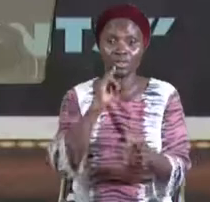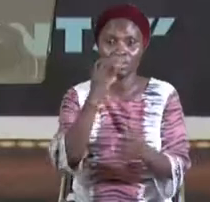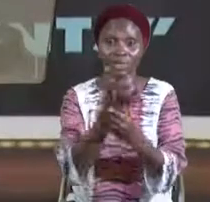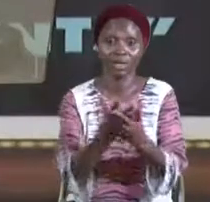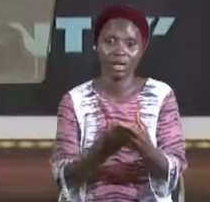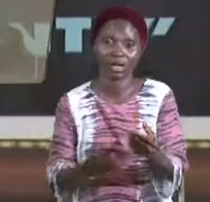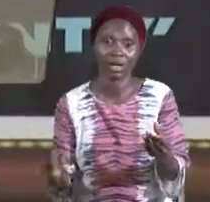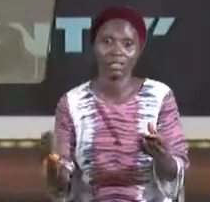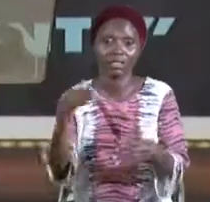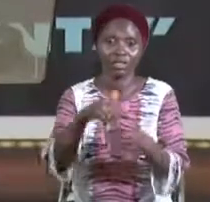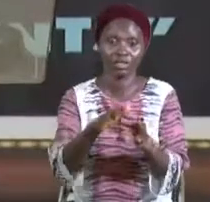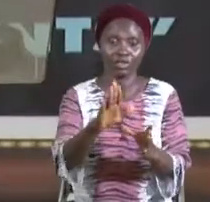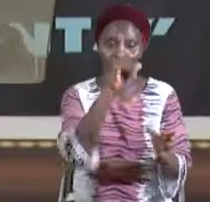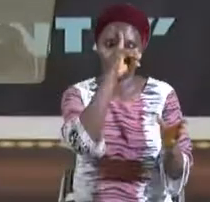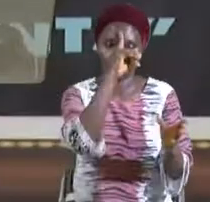votre foi.